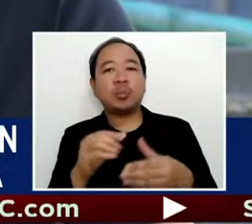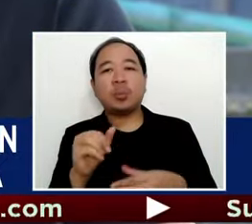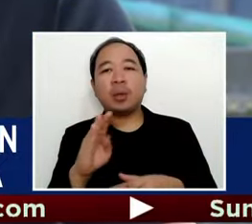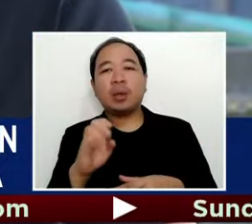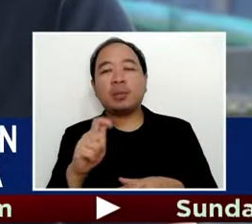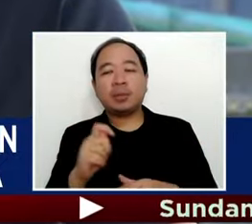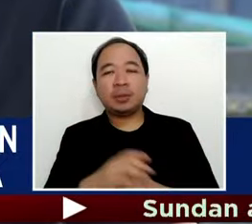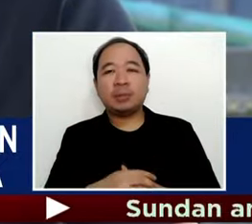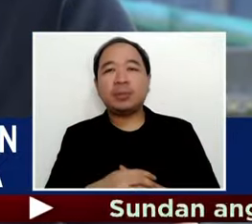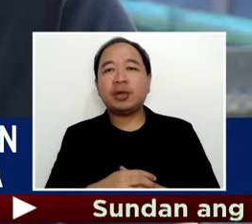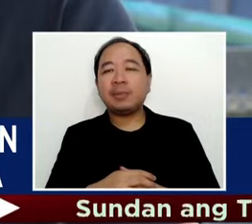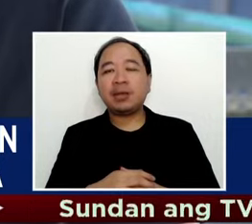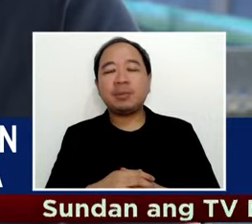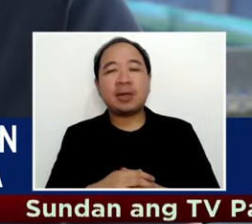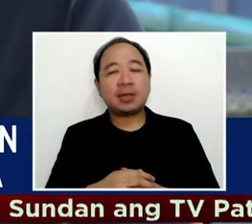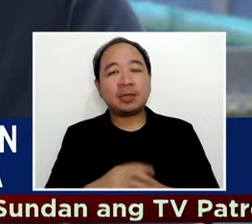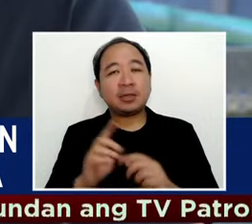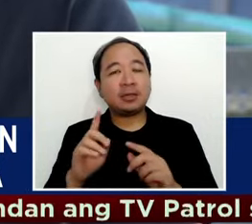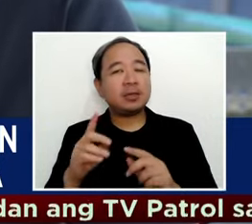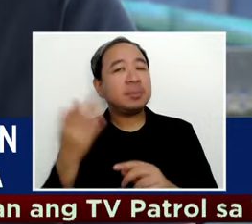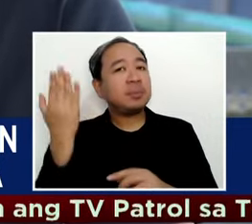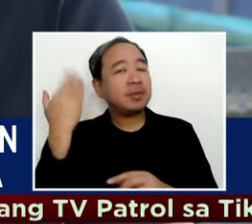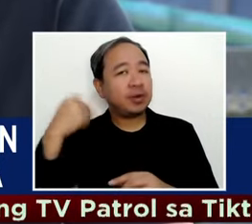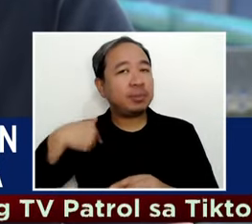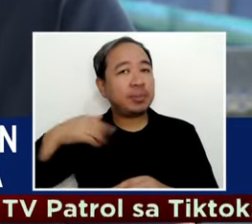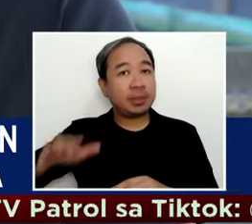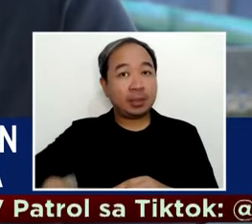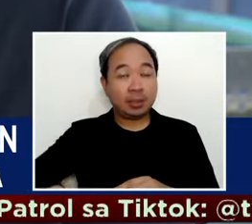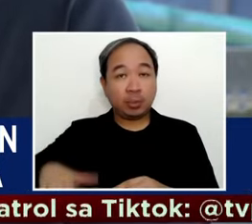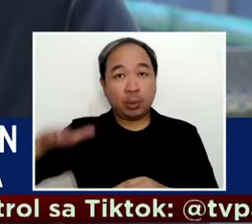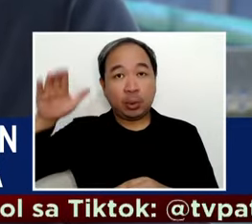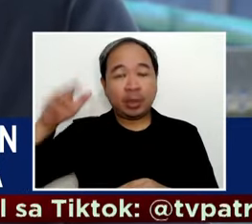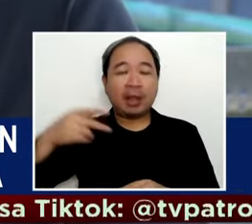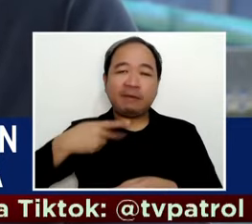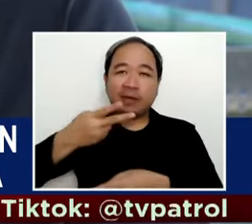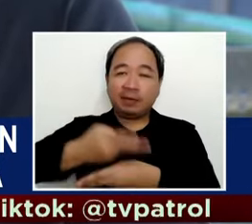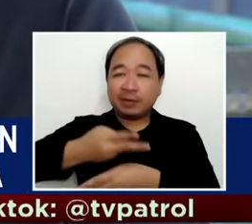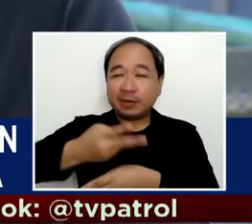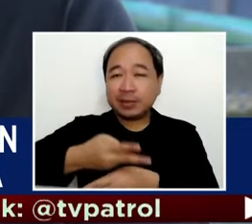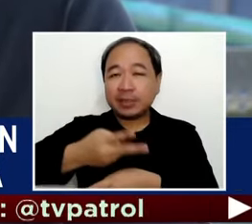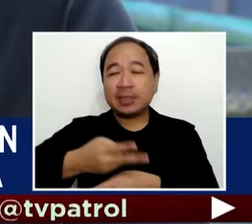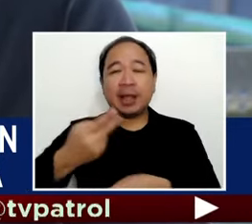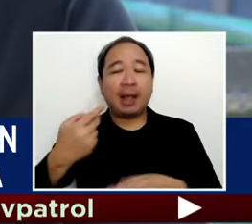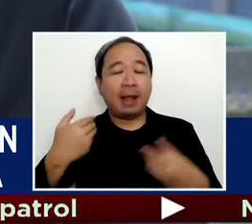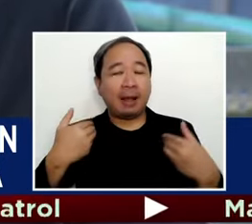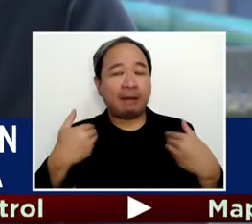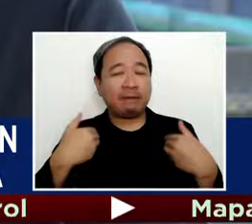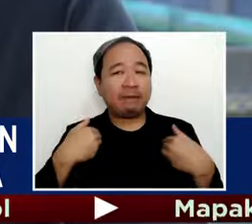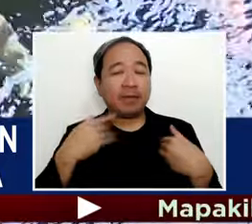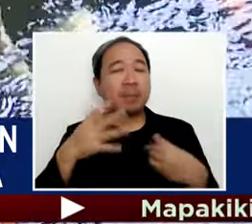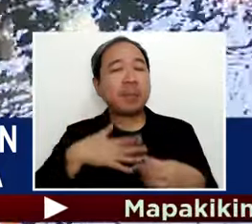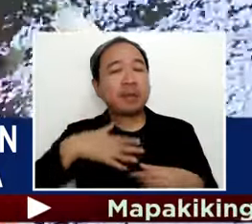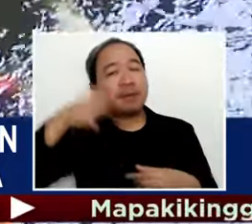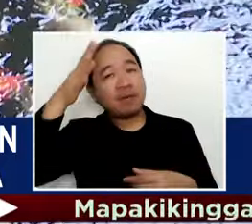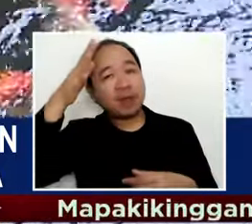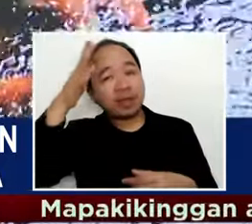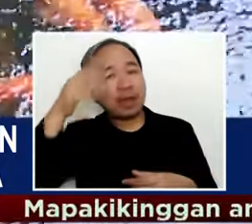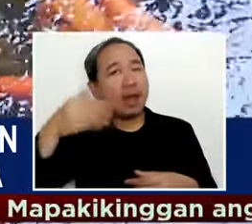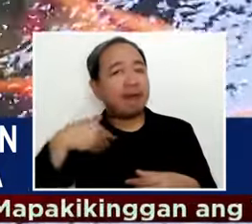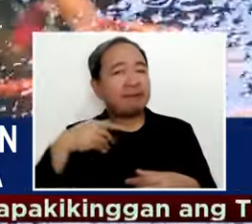ako, mahilig na ako sa isda. Kasama ko dati yung father ko na nag-aalaga. So